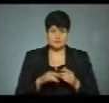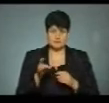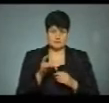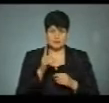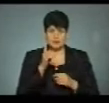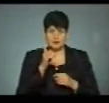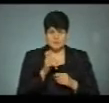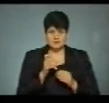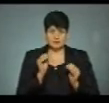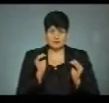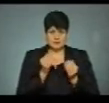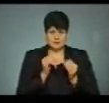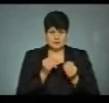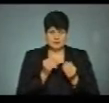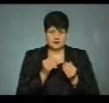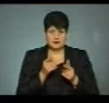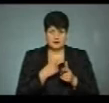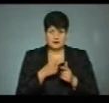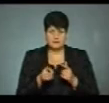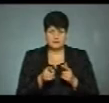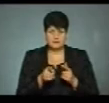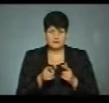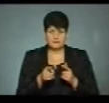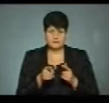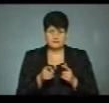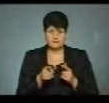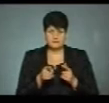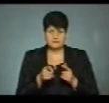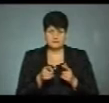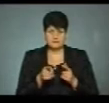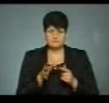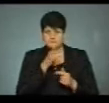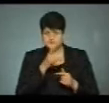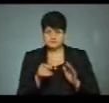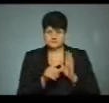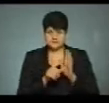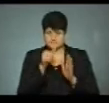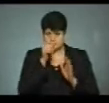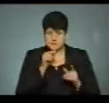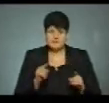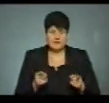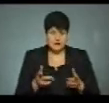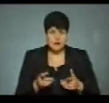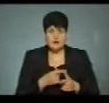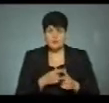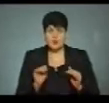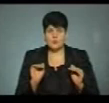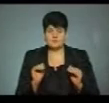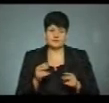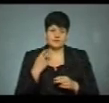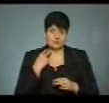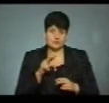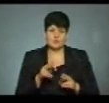ста неоподаткованих мінімумів або арешт строком на 6 місяців та обмеження волі до 3